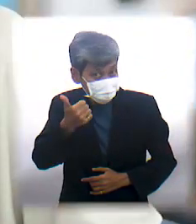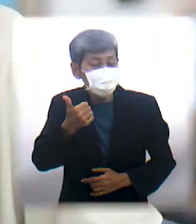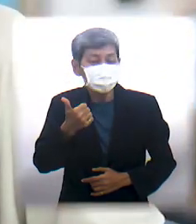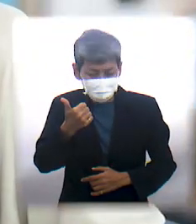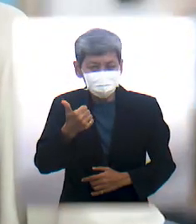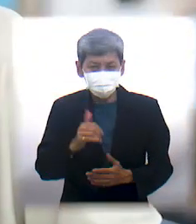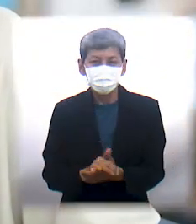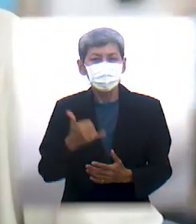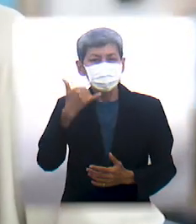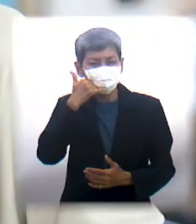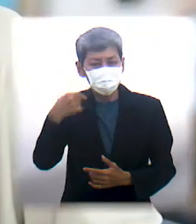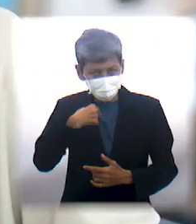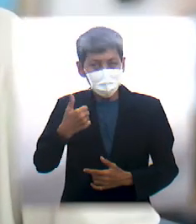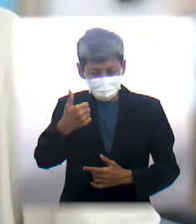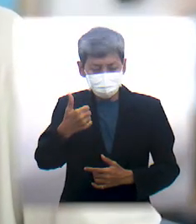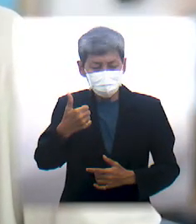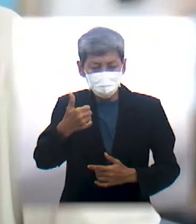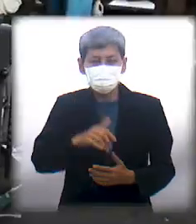ได้นี่ก็โทรมาก่อนก็ดีครับ